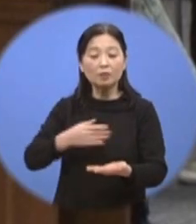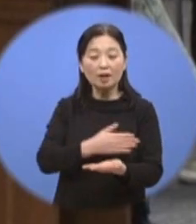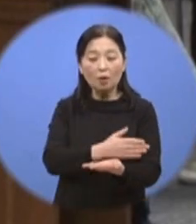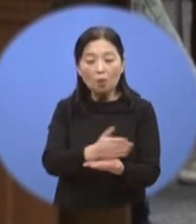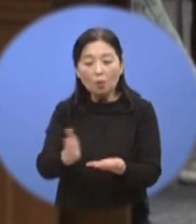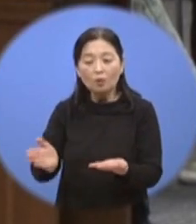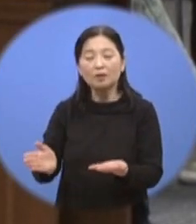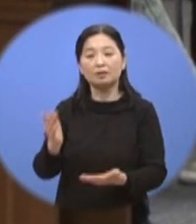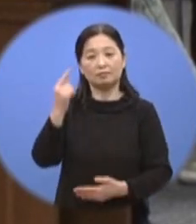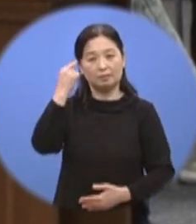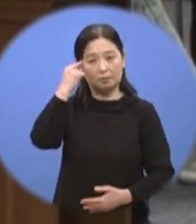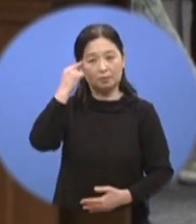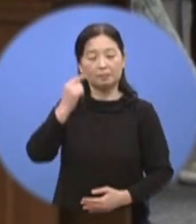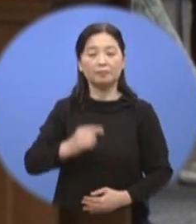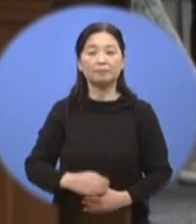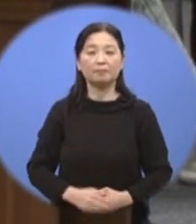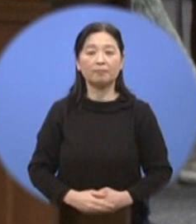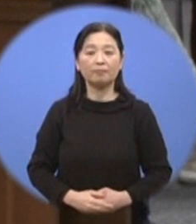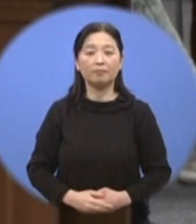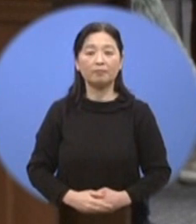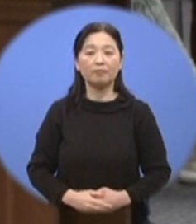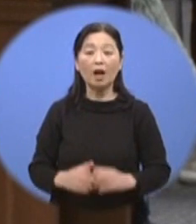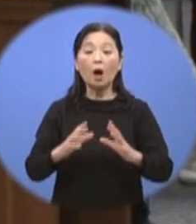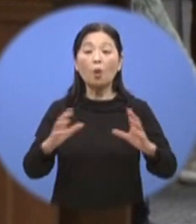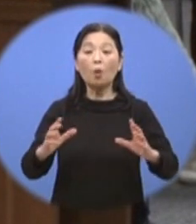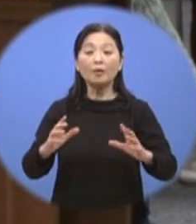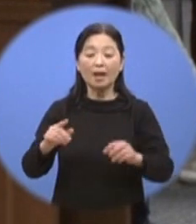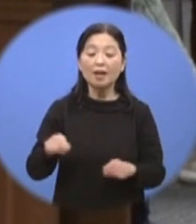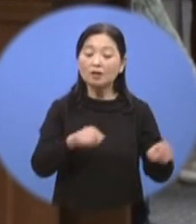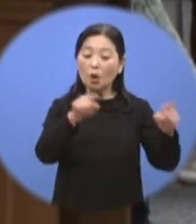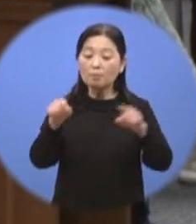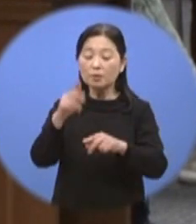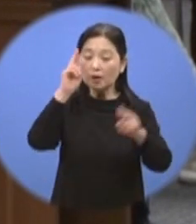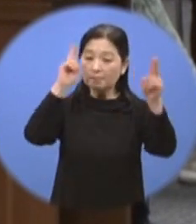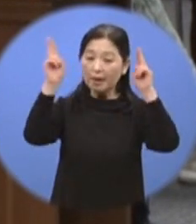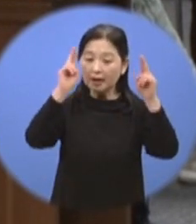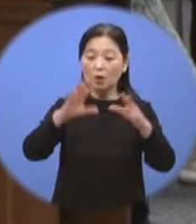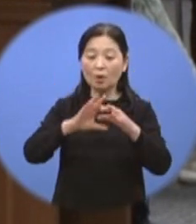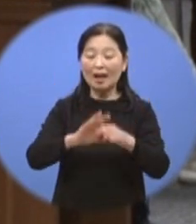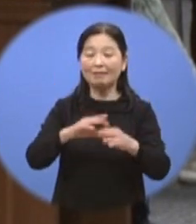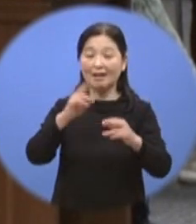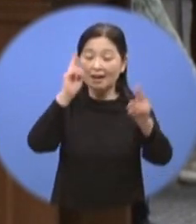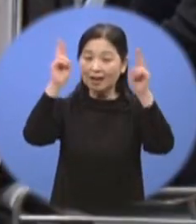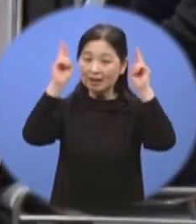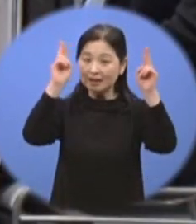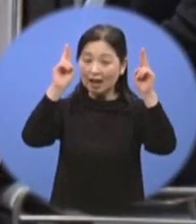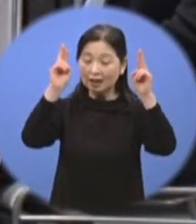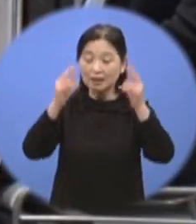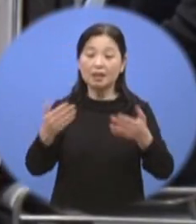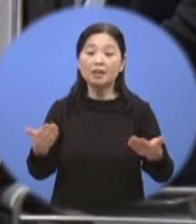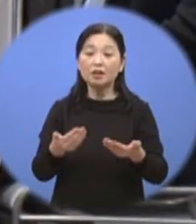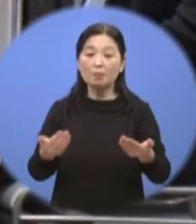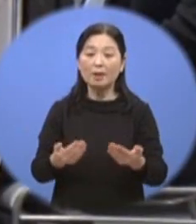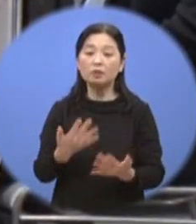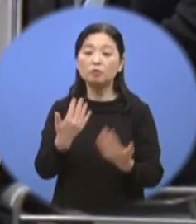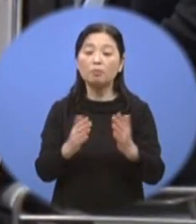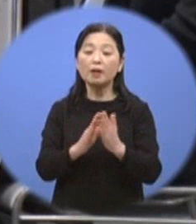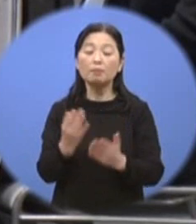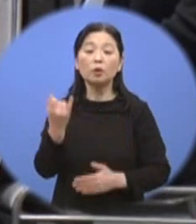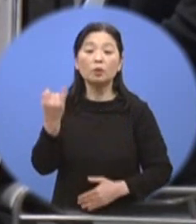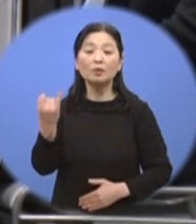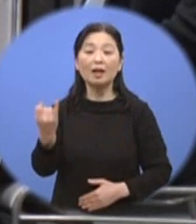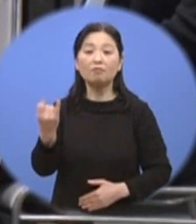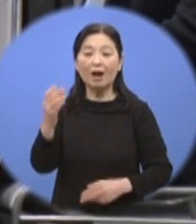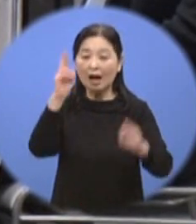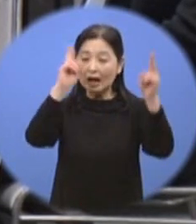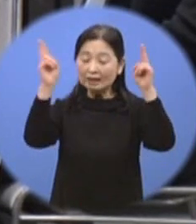。 大手コンピュータメーカーの関連会社に勤務する森本さんは、社内へのワーケーション導